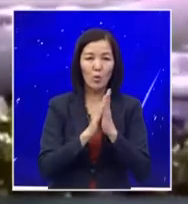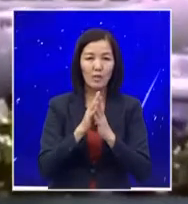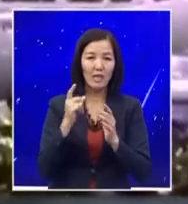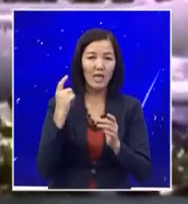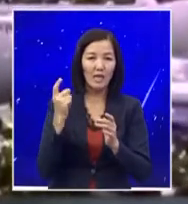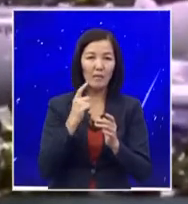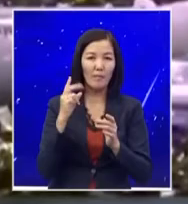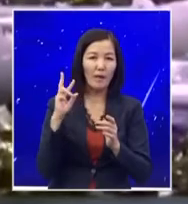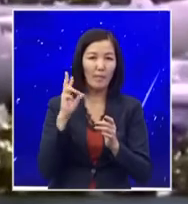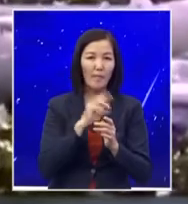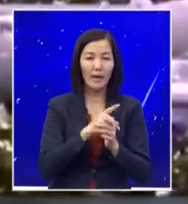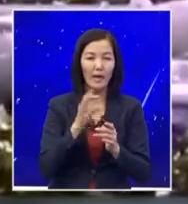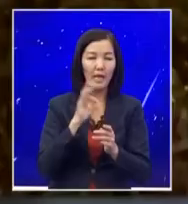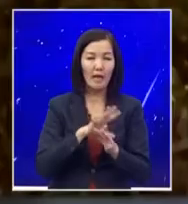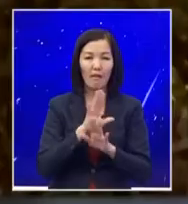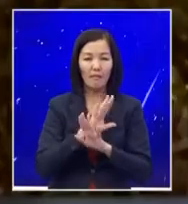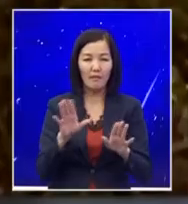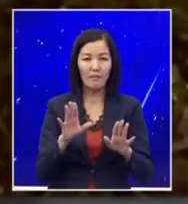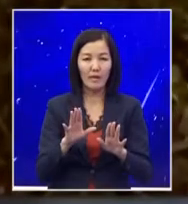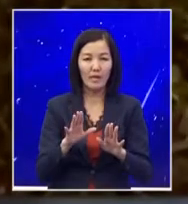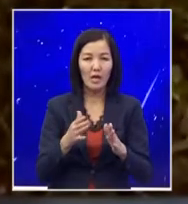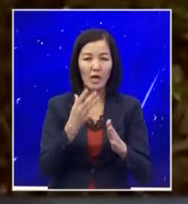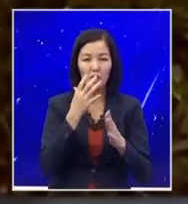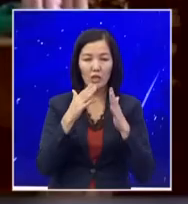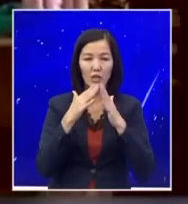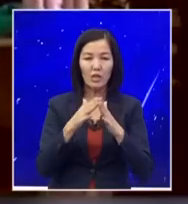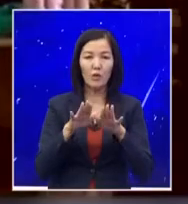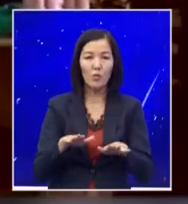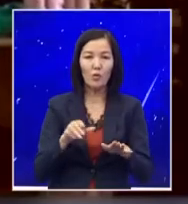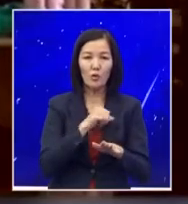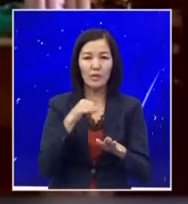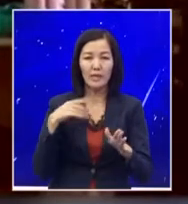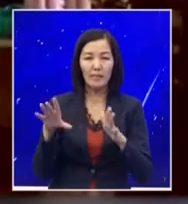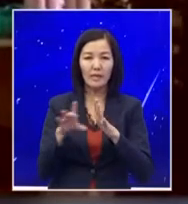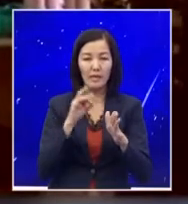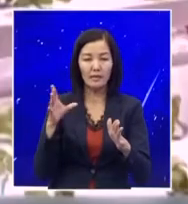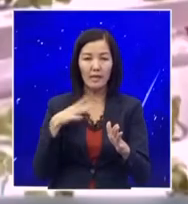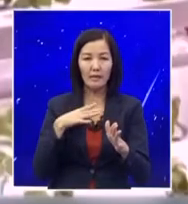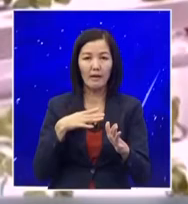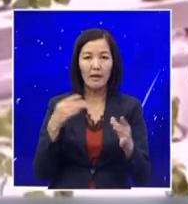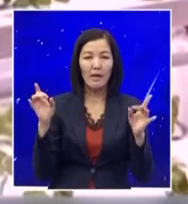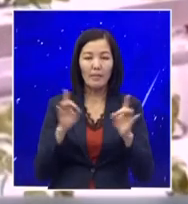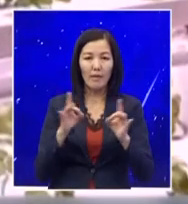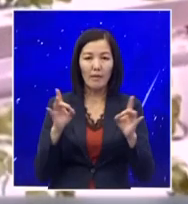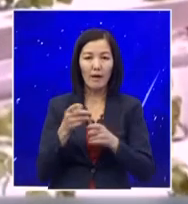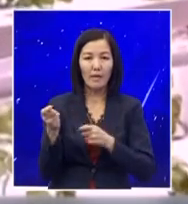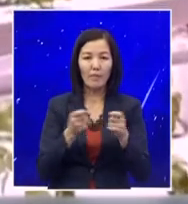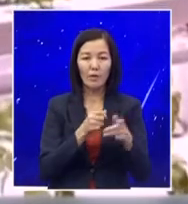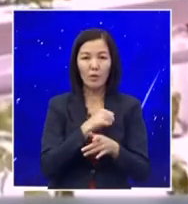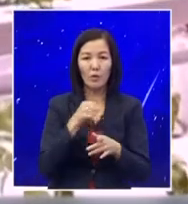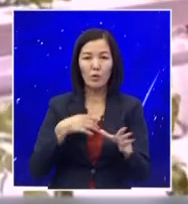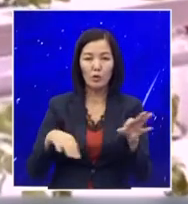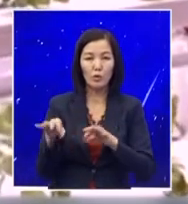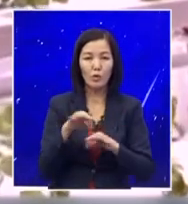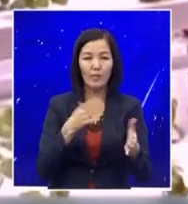пайдаланылмайды. Инновациялық жобаның авторы жылыжай орнын өзі таңдаған. Туся Гарибашвили мейманхана басшылығын өз жобасымен